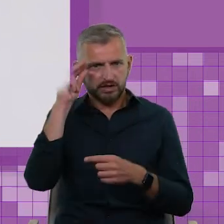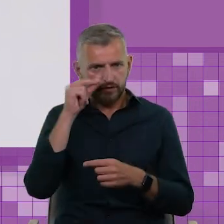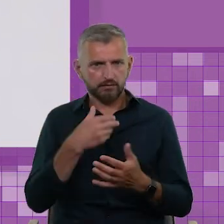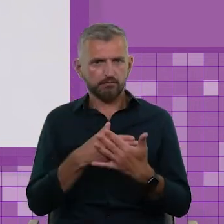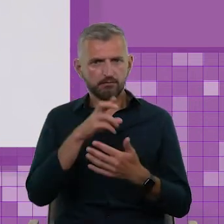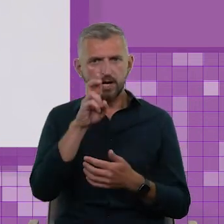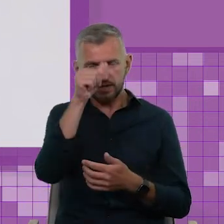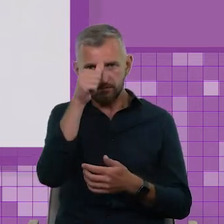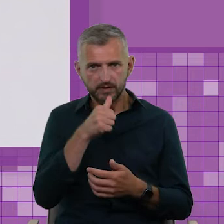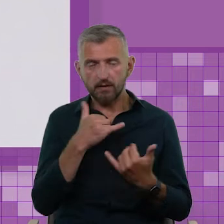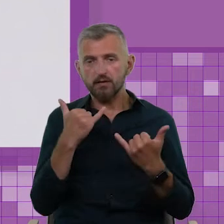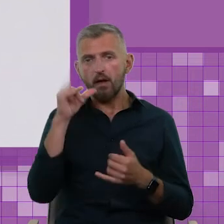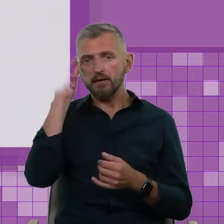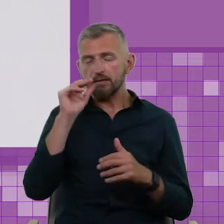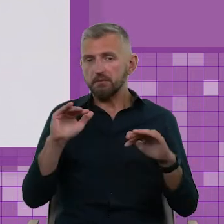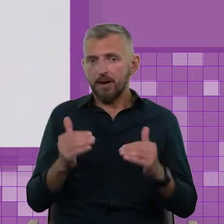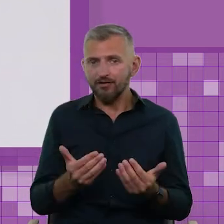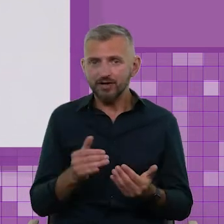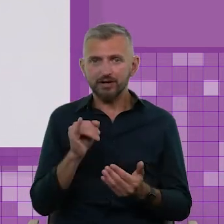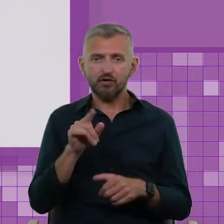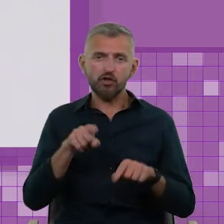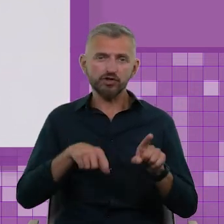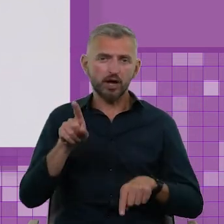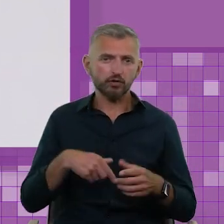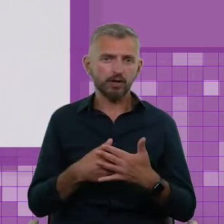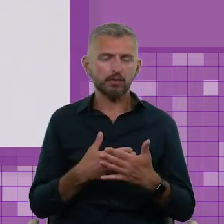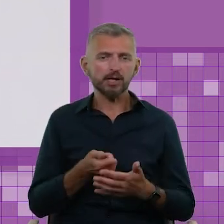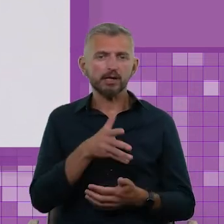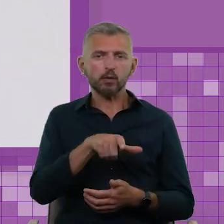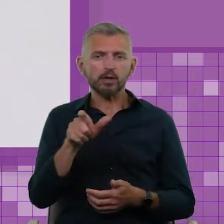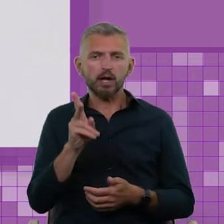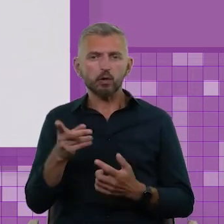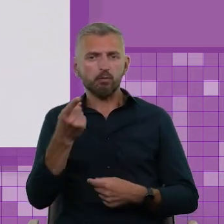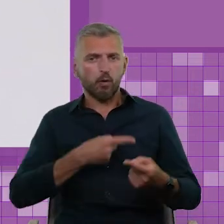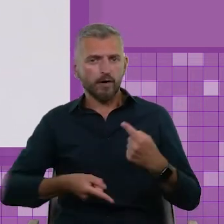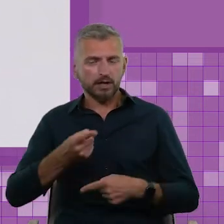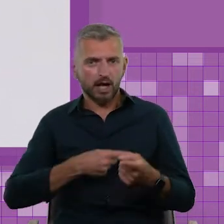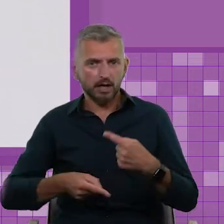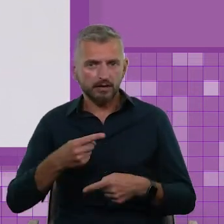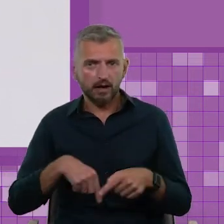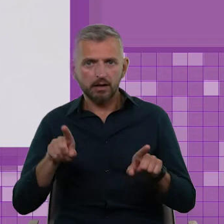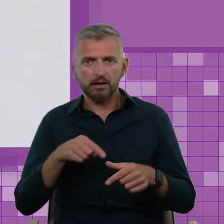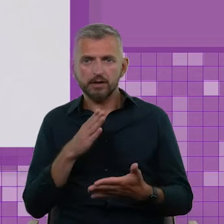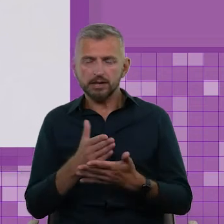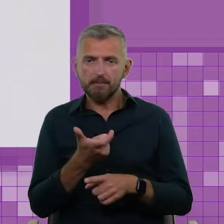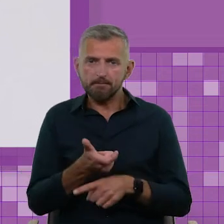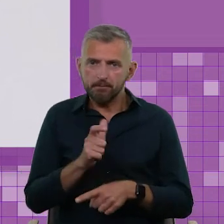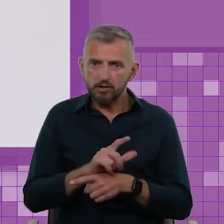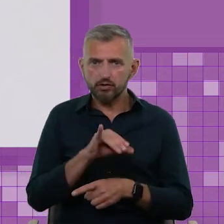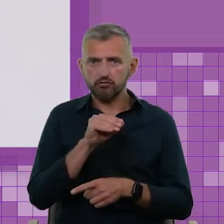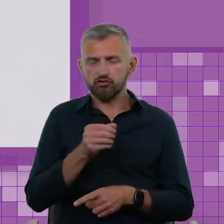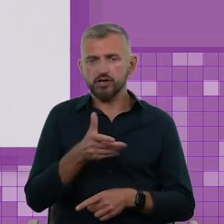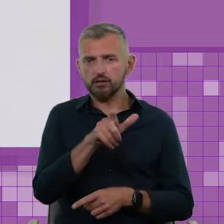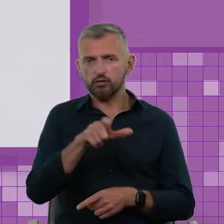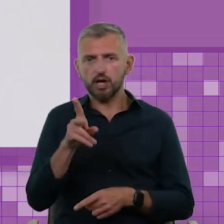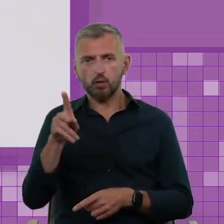наприклад. Зараз цифри суттєво менші, і часом, наприклад, кількість людей, яка повертається, навіть є більшою, ніж кількість людей,